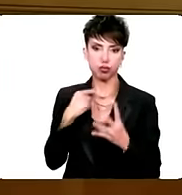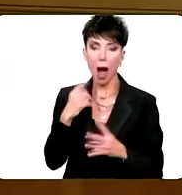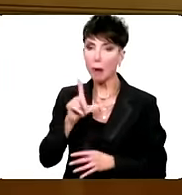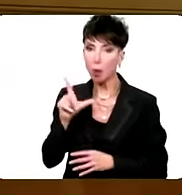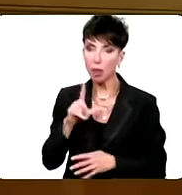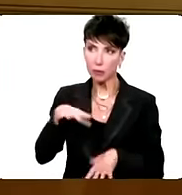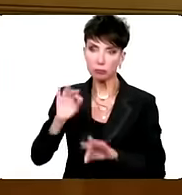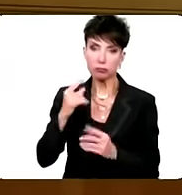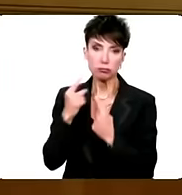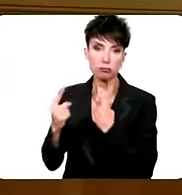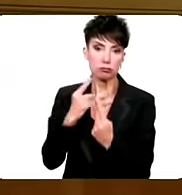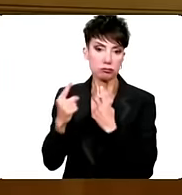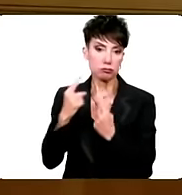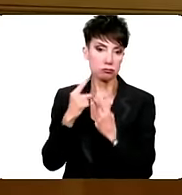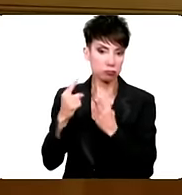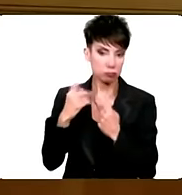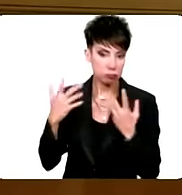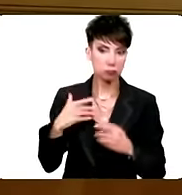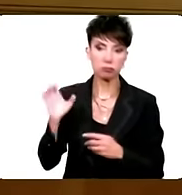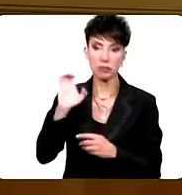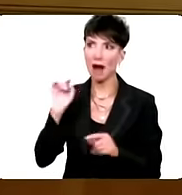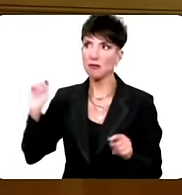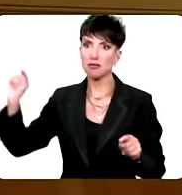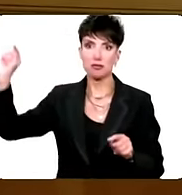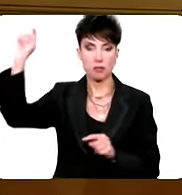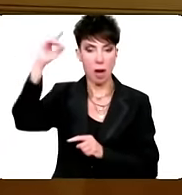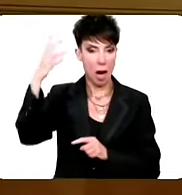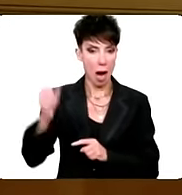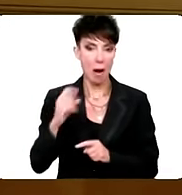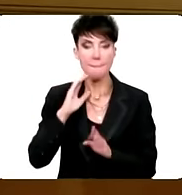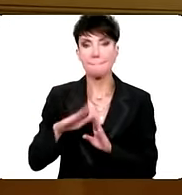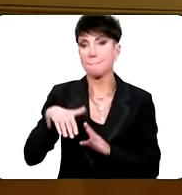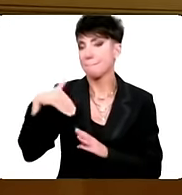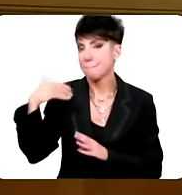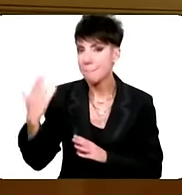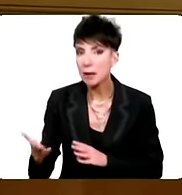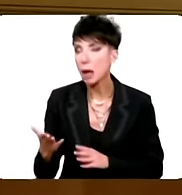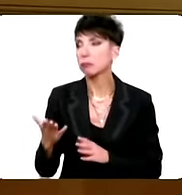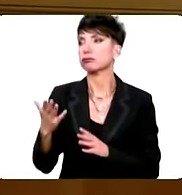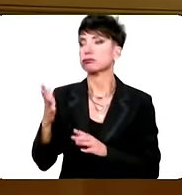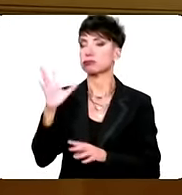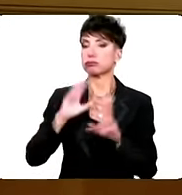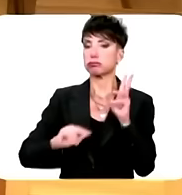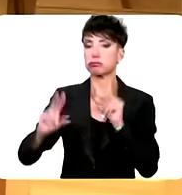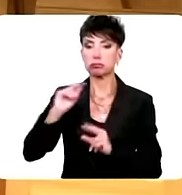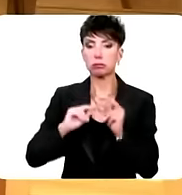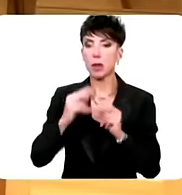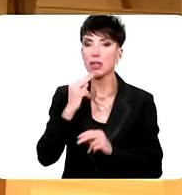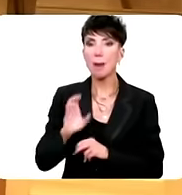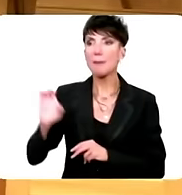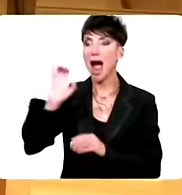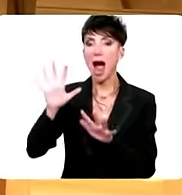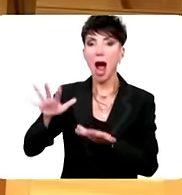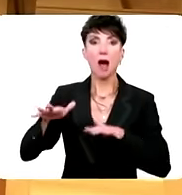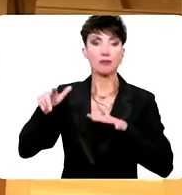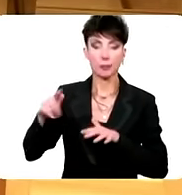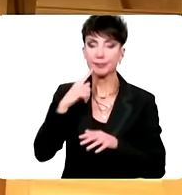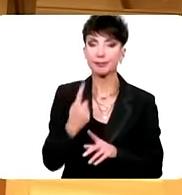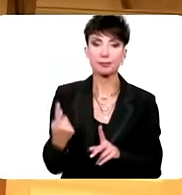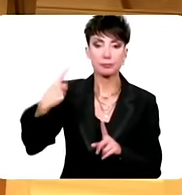τις υπόλοιπες ευρωπαϊκές δυνάμεις και μετά φυσικά θα ακολουθήσουν και οι ψηφοφορίες στο Ευρωκοινοβούλιο. Αλλά έχουμε πολύ